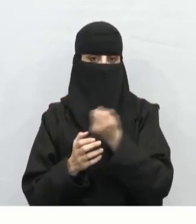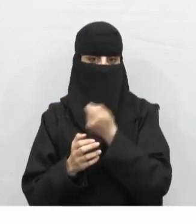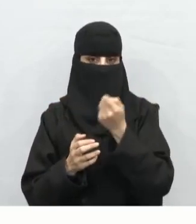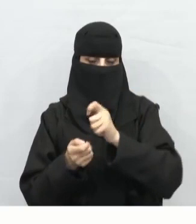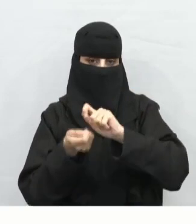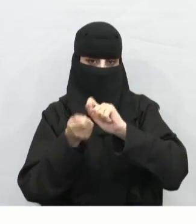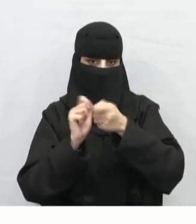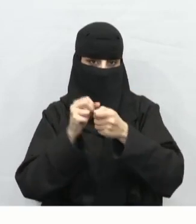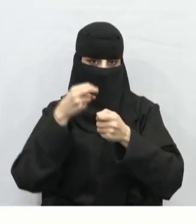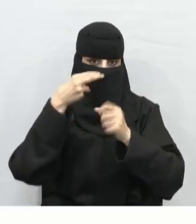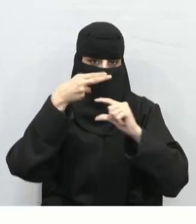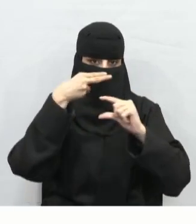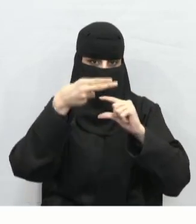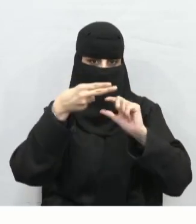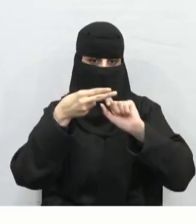محمد